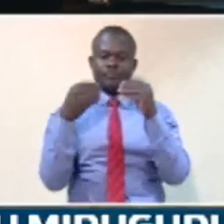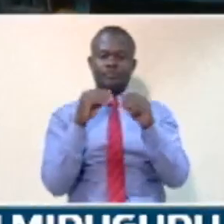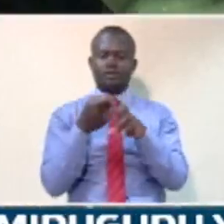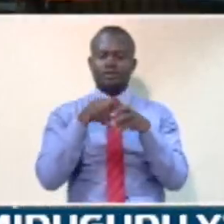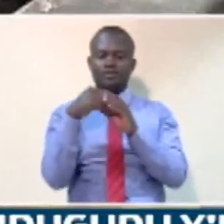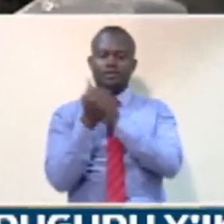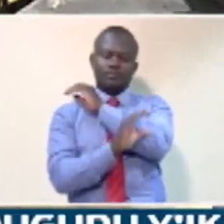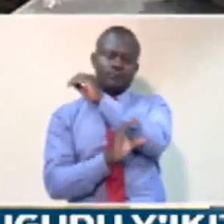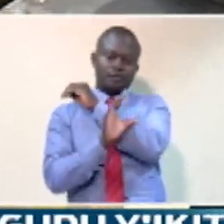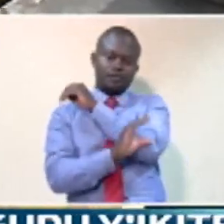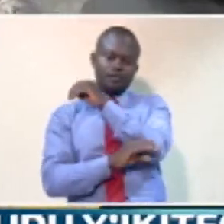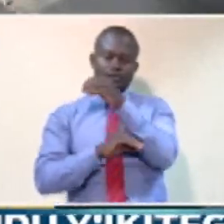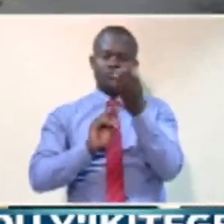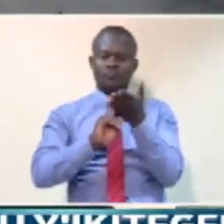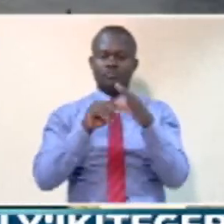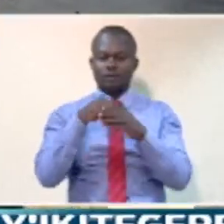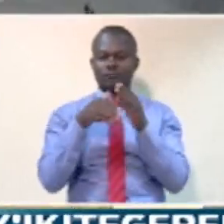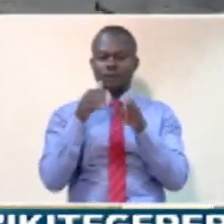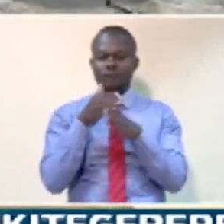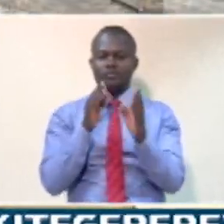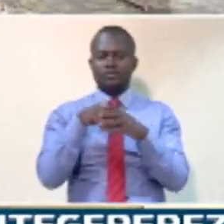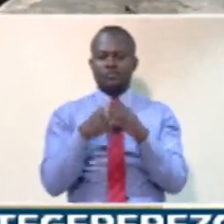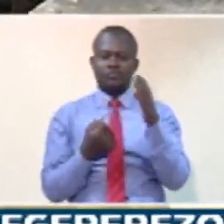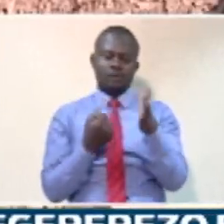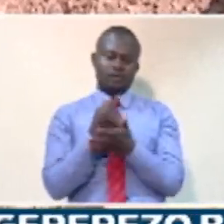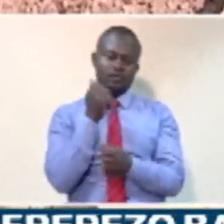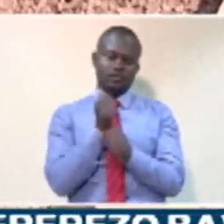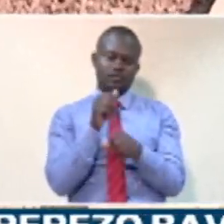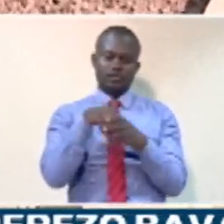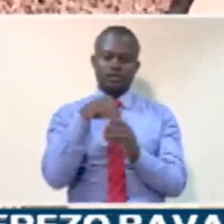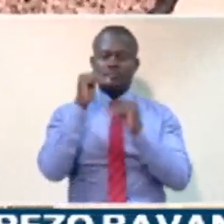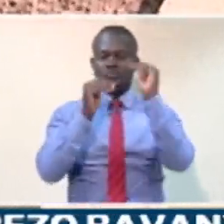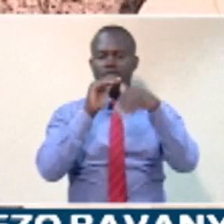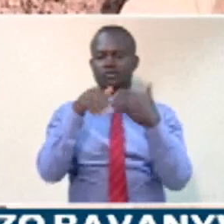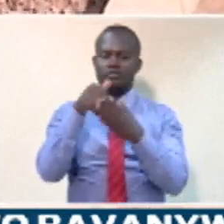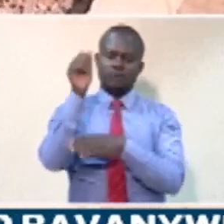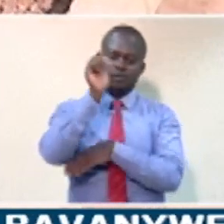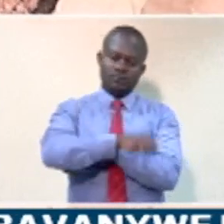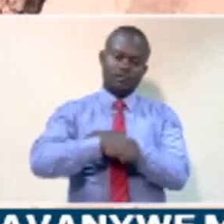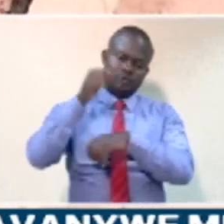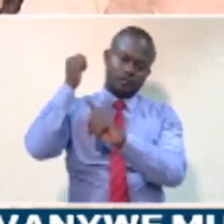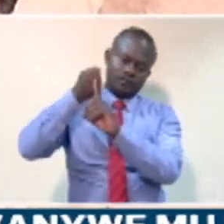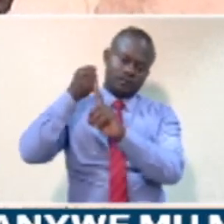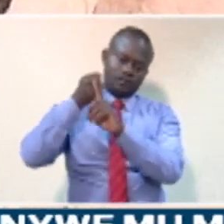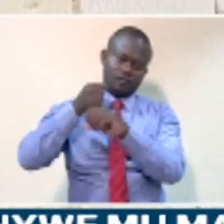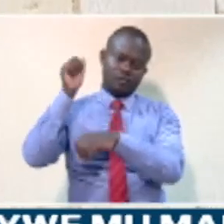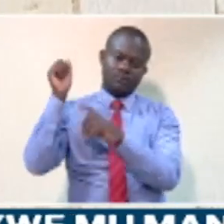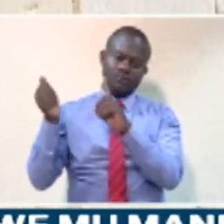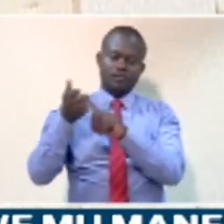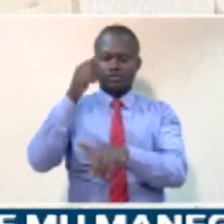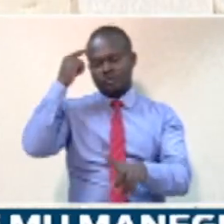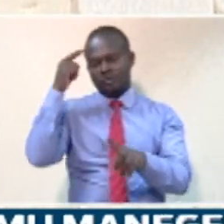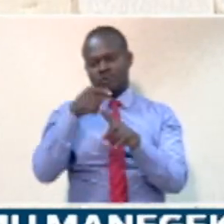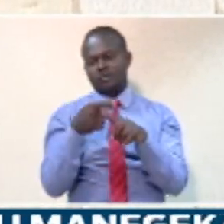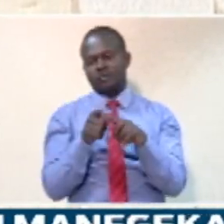hanze bikoreshwa mu bwubatsi biri mu byatumye abakora muri urwo rwego barushaho guhanira kugera ku ntego zinyuranye igihugu